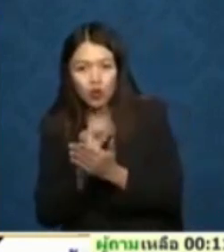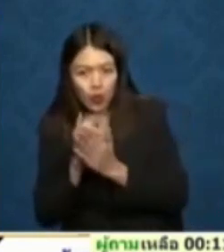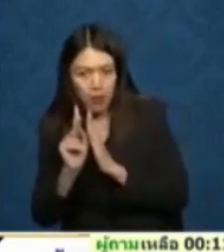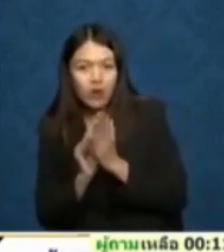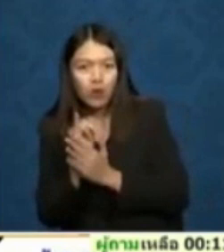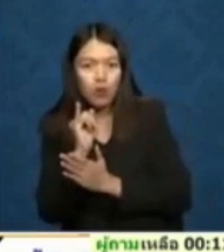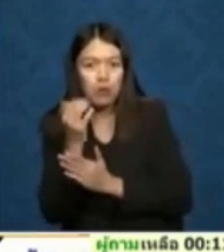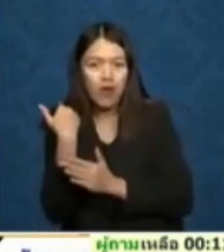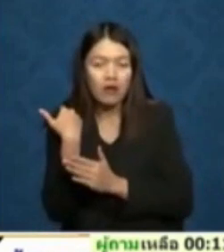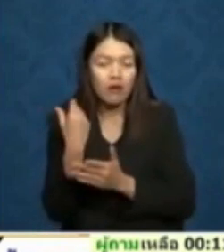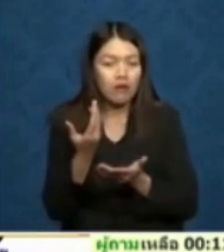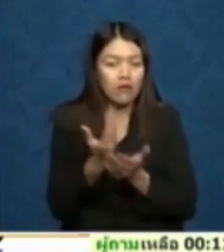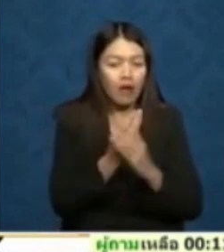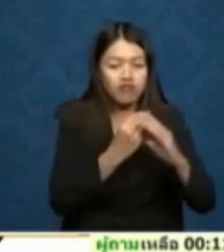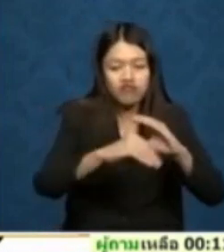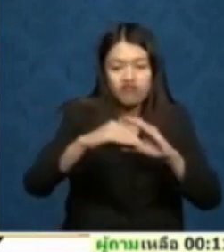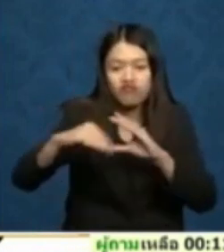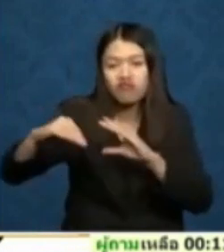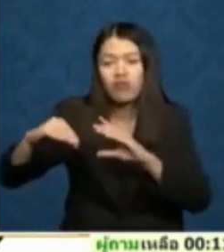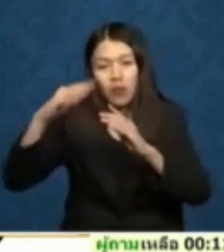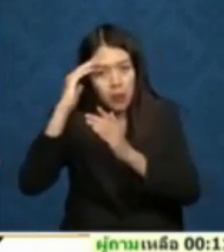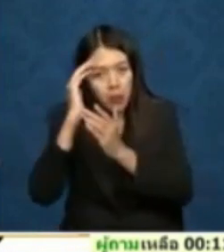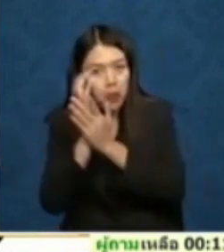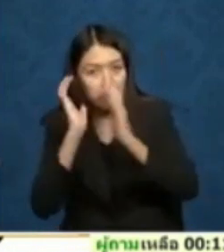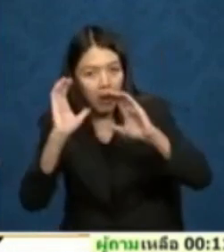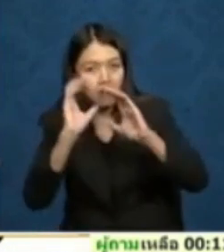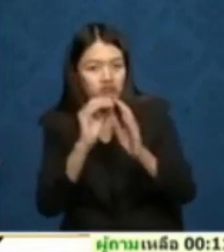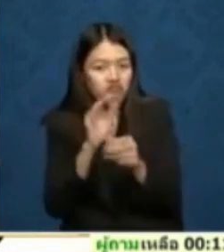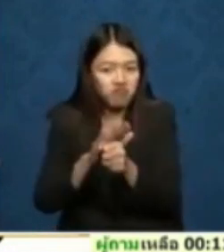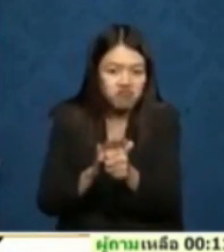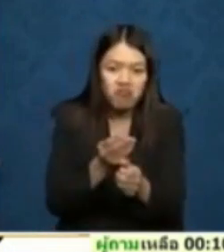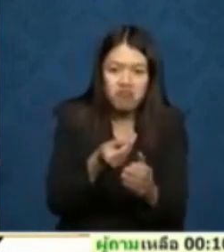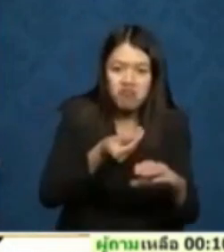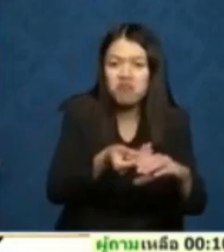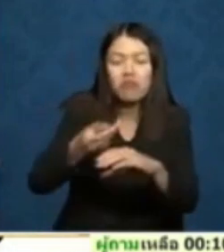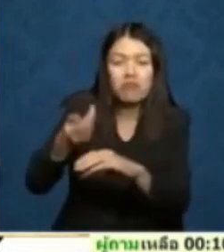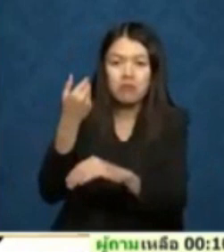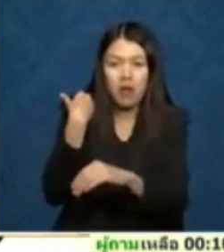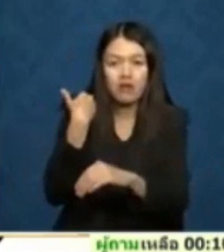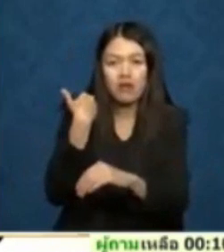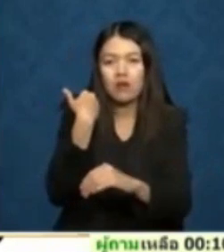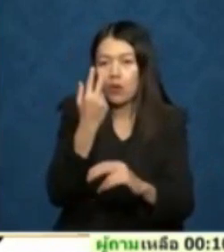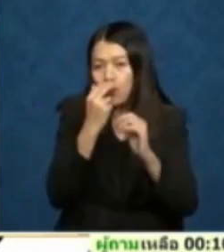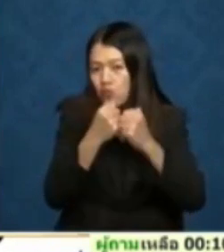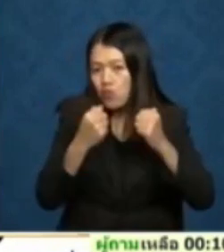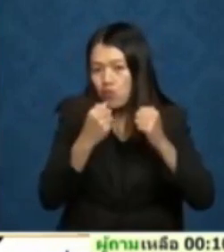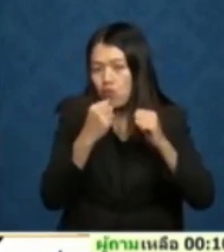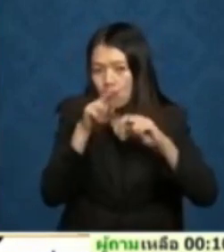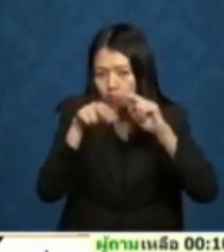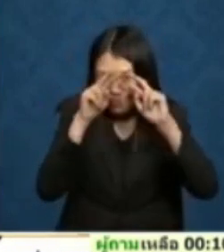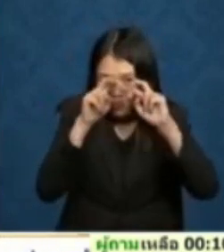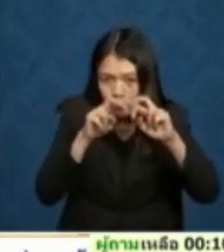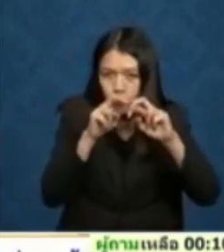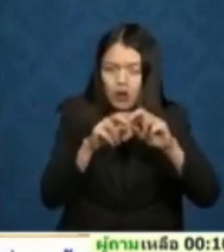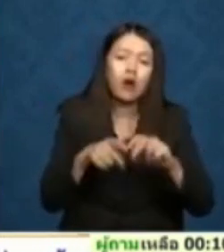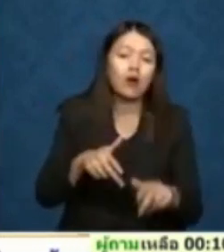ก้อนหรือไม่ประกอบกับพฤติกรรมแบบผู้มีอิทธิพลจะมีการขยายผลเพิ่มเติมใดๆหรือไม่การออกใบอนุญาตพกปื